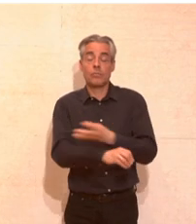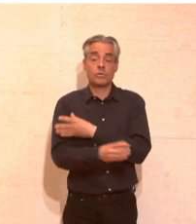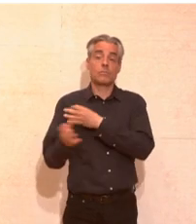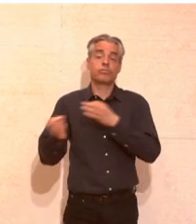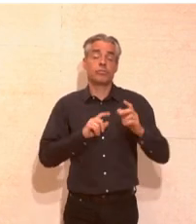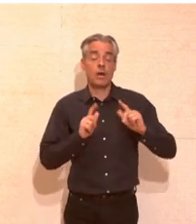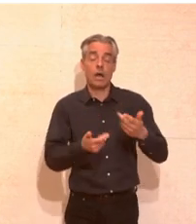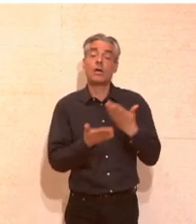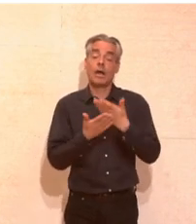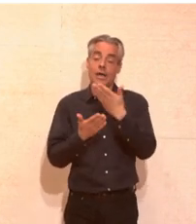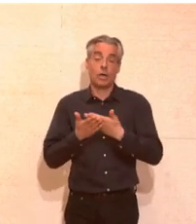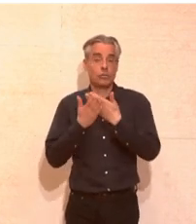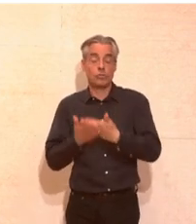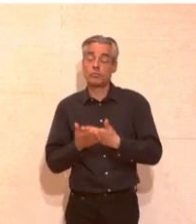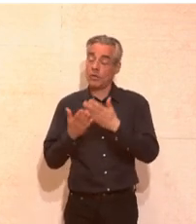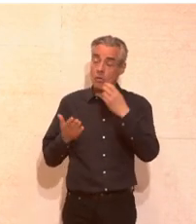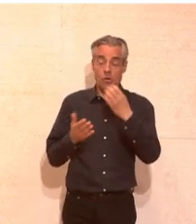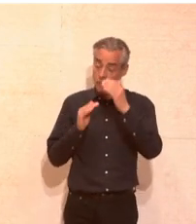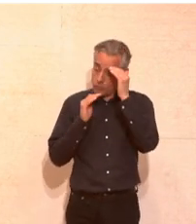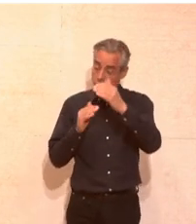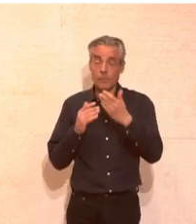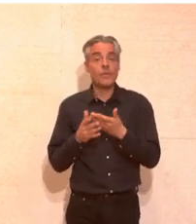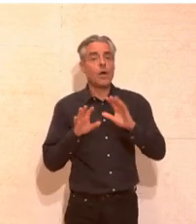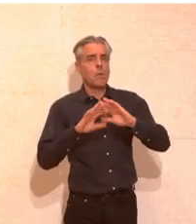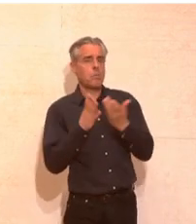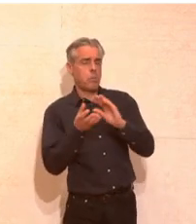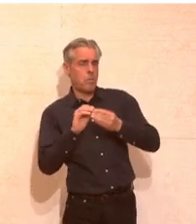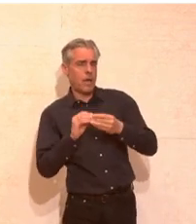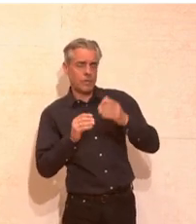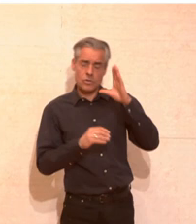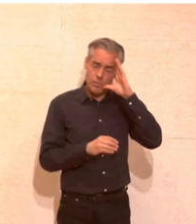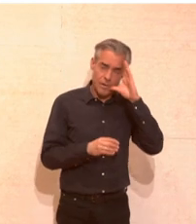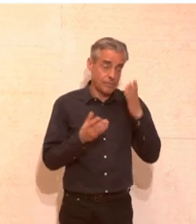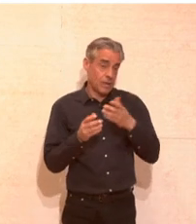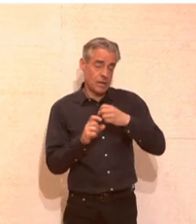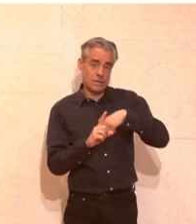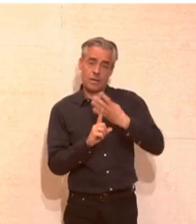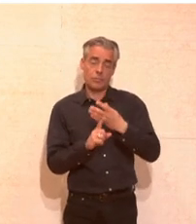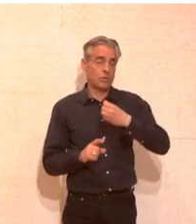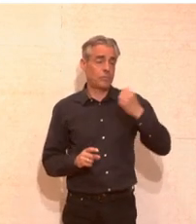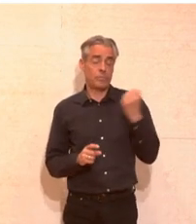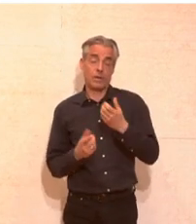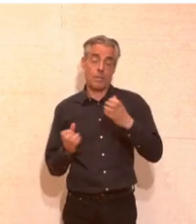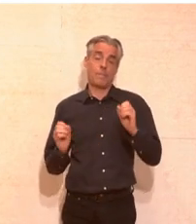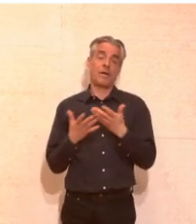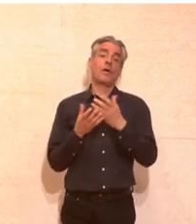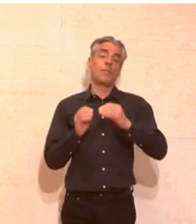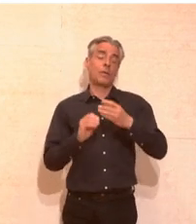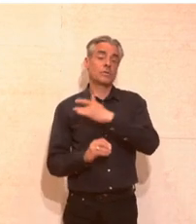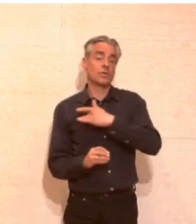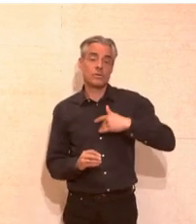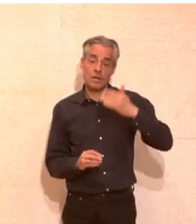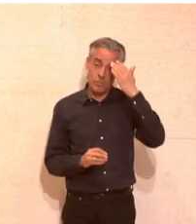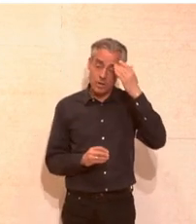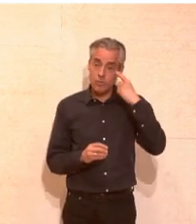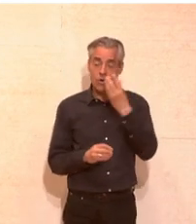donc, dans cette étude, donc très solide, encore une fois, on a montré que les difficultés de sommeil étaient parmi les symptômes les plus prédictifs de la santé mentale